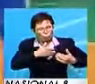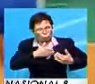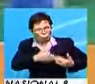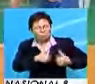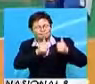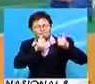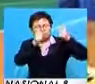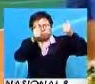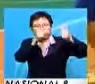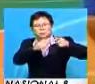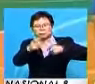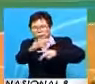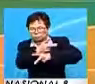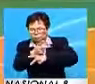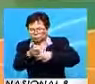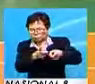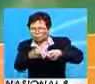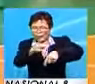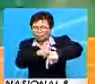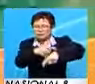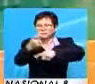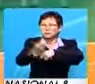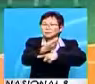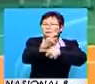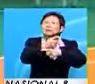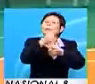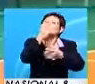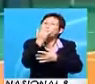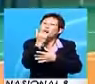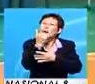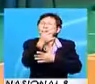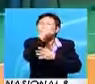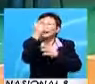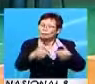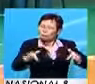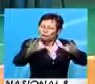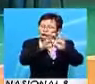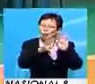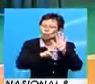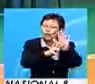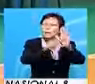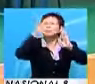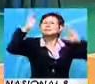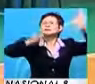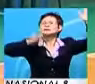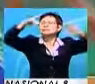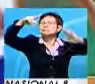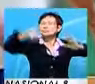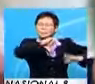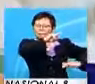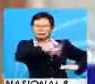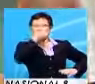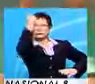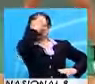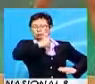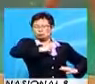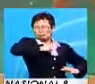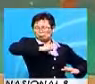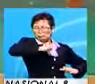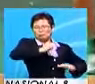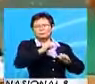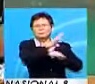serta menjaga disiplin ketika latihan. Ini penting kerana untuk mewakili negara, perlu memiliki sikap juang